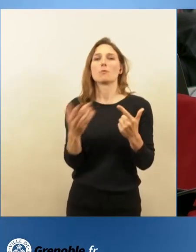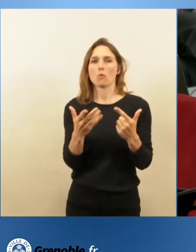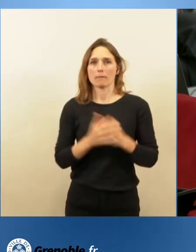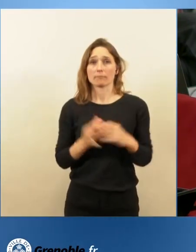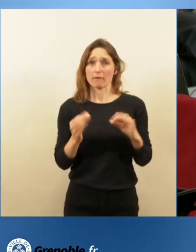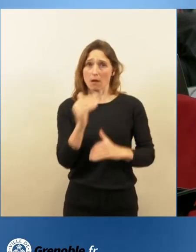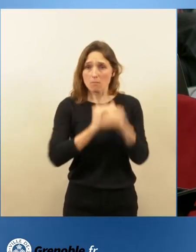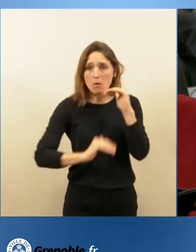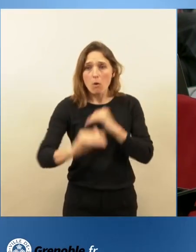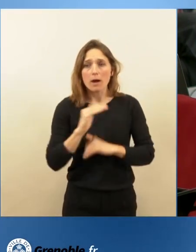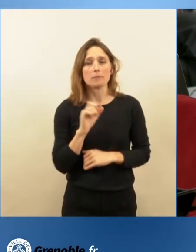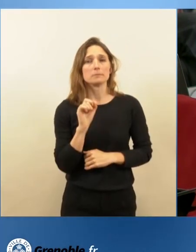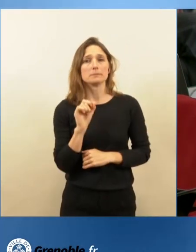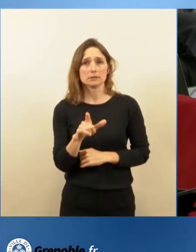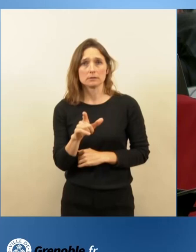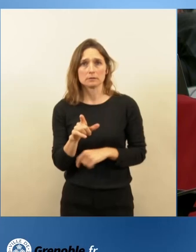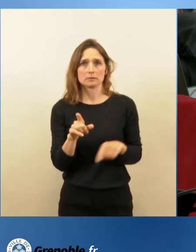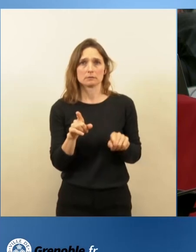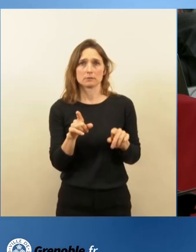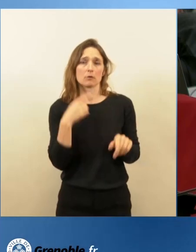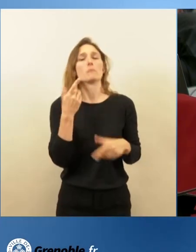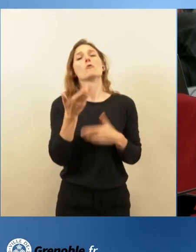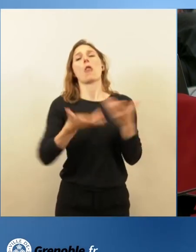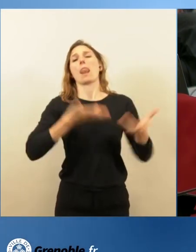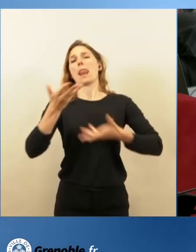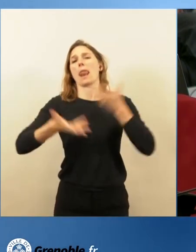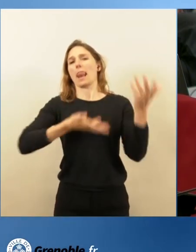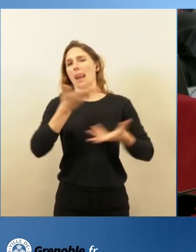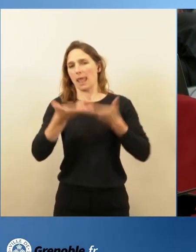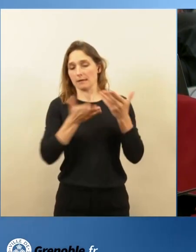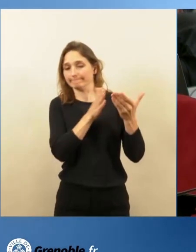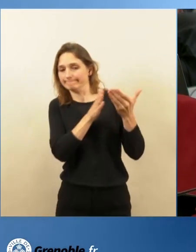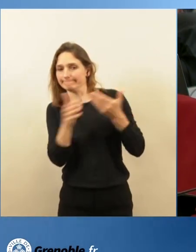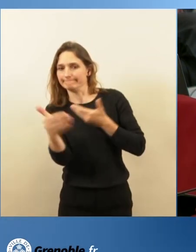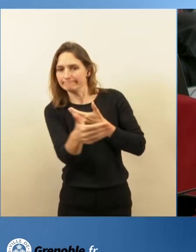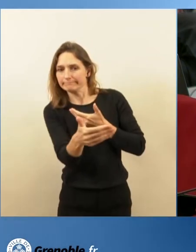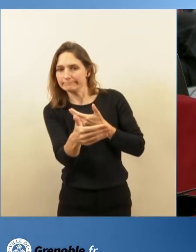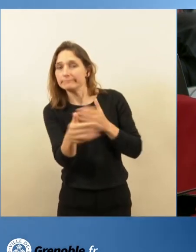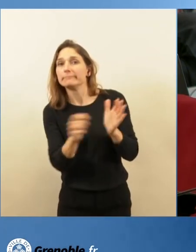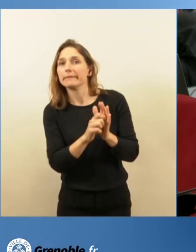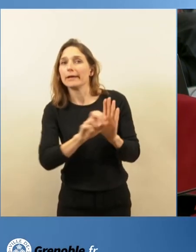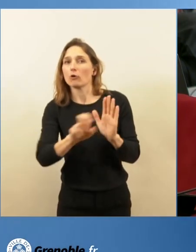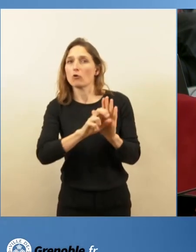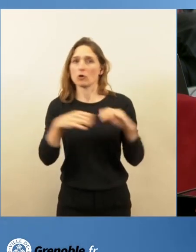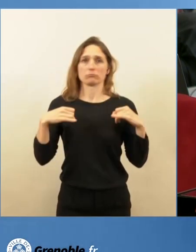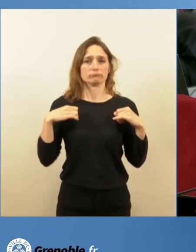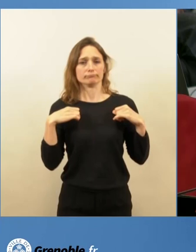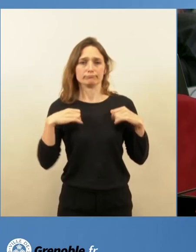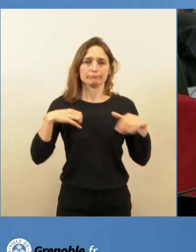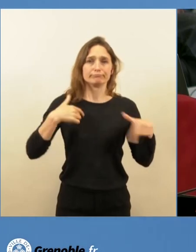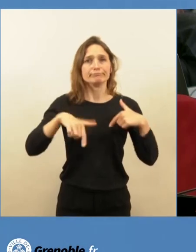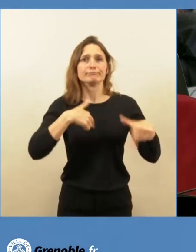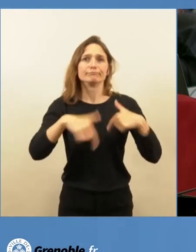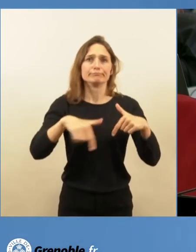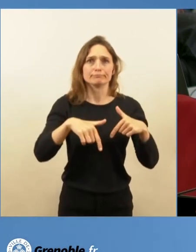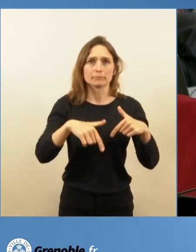ce plan et au-delà même de vos discours quand on se promène dans Grenoble force et de constater que depuis